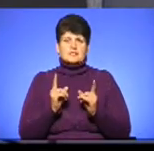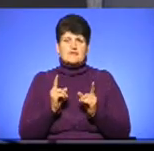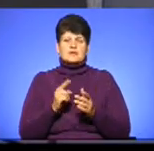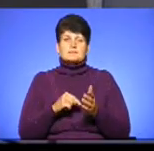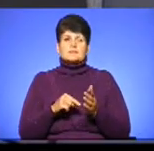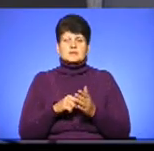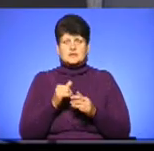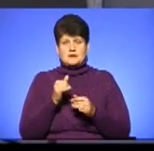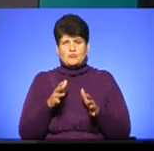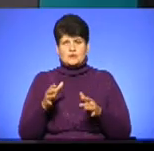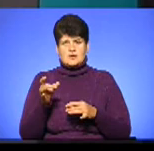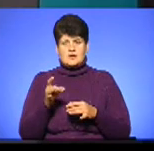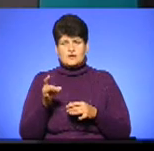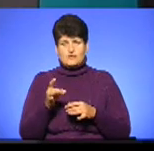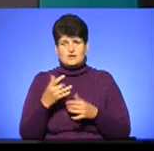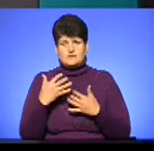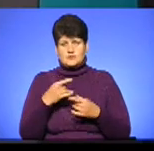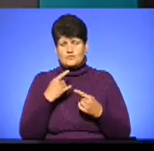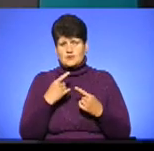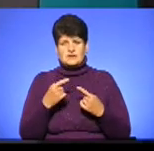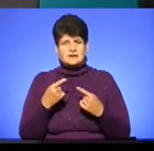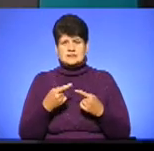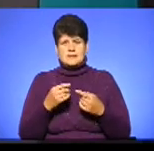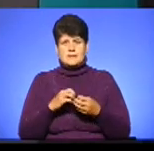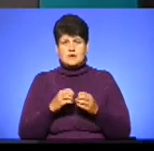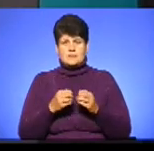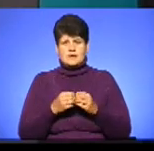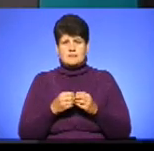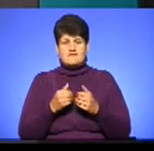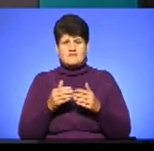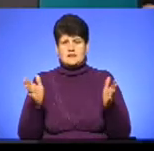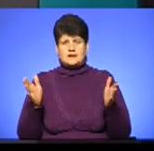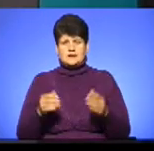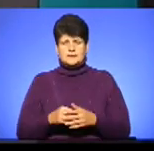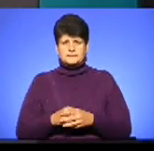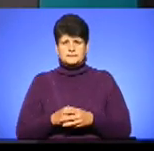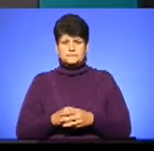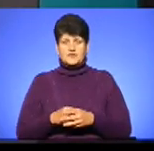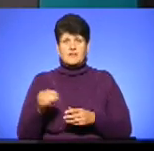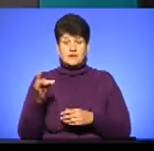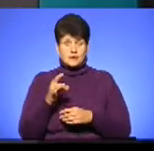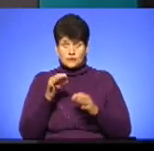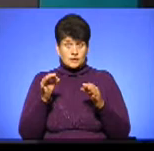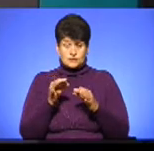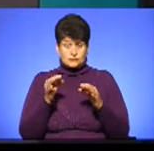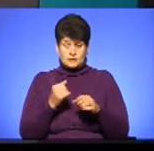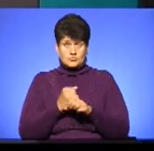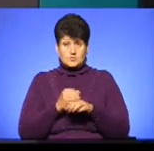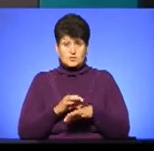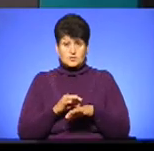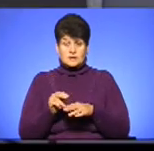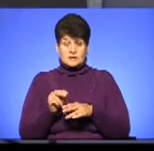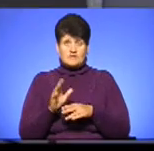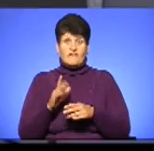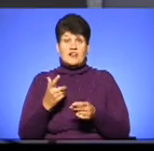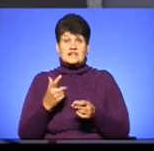кажучи для району, а в районах інших це проблема розв'язана, відкрита. Тобто по районі взагалі не здійснюють вакцинацію бродячих тварин?